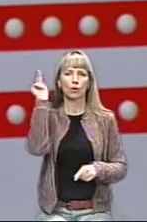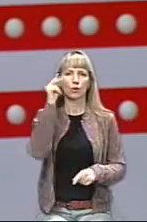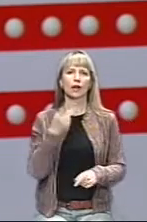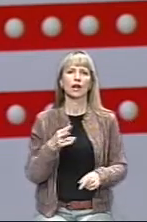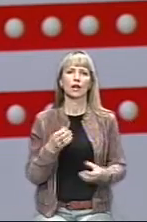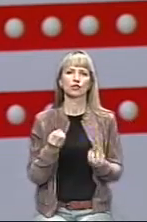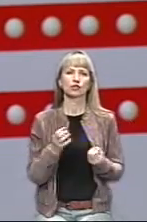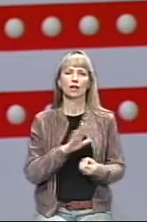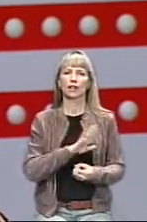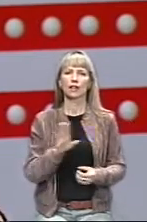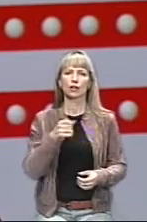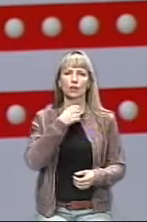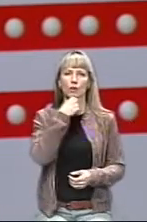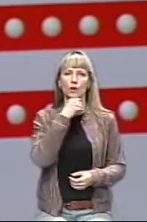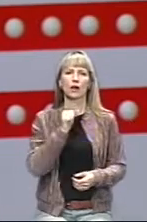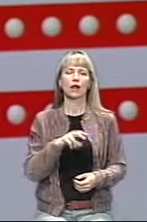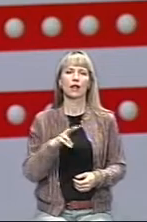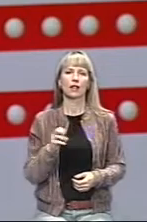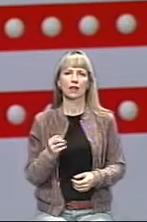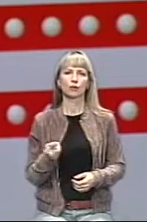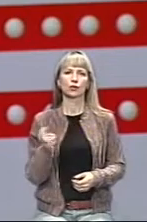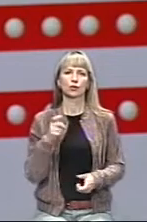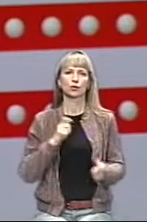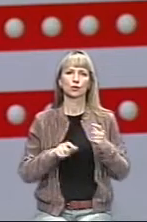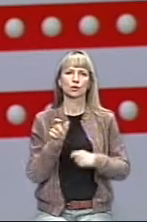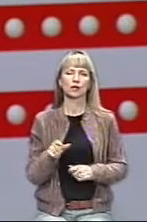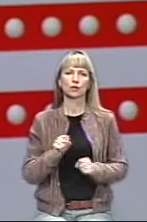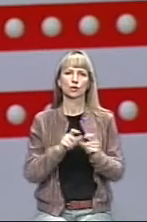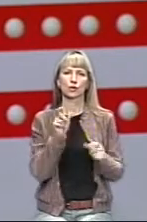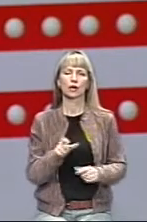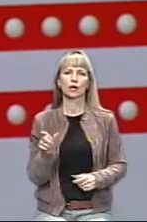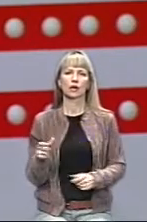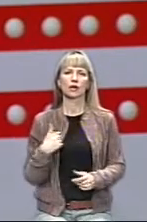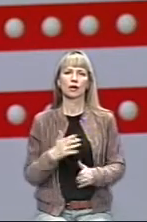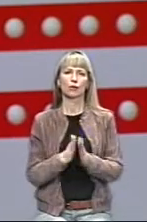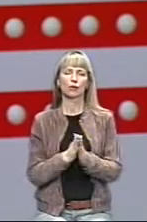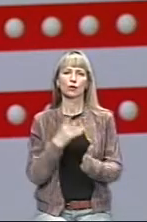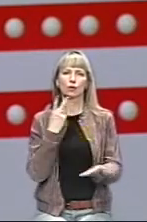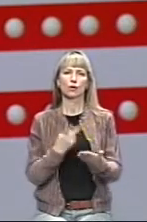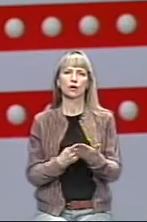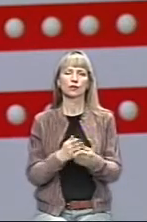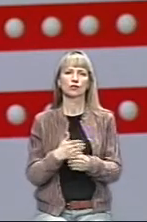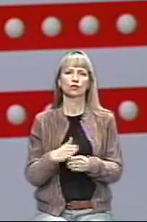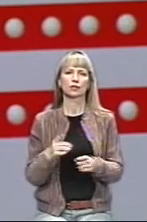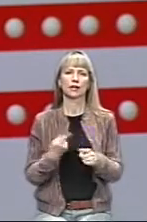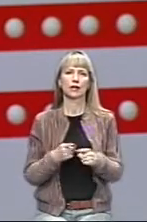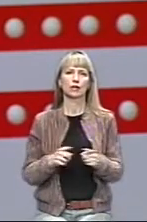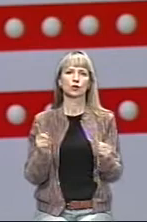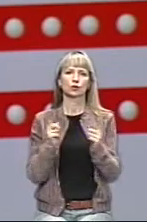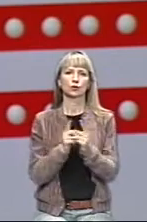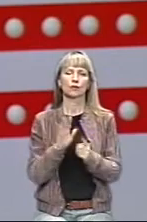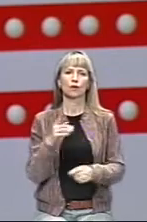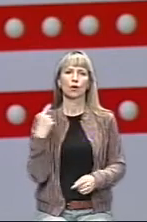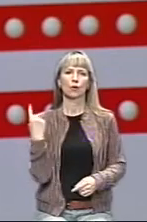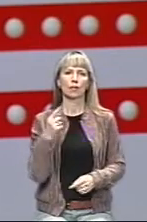ще не дорослих. Але прийшли студенти, школярі. Я прошу зараз, якщо можна, показати фрагменти цієї зустрічі в